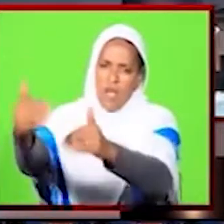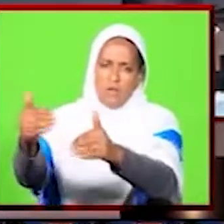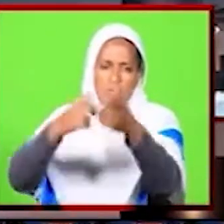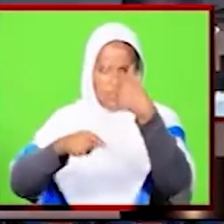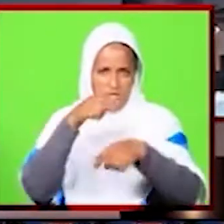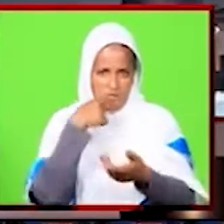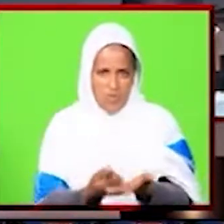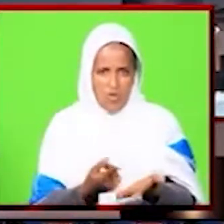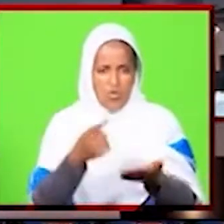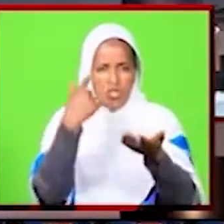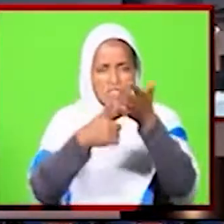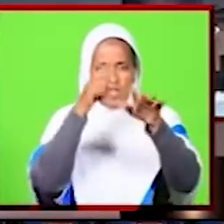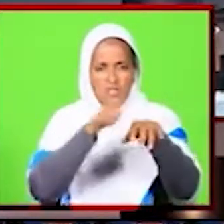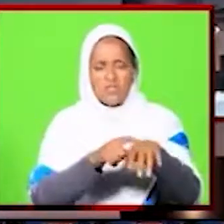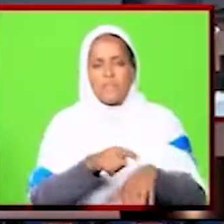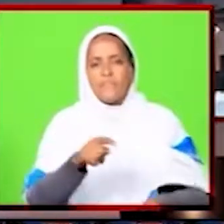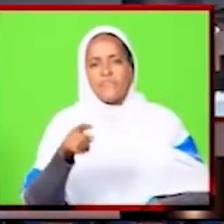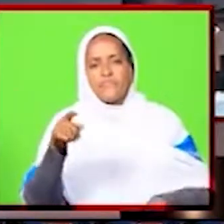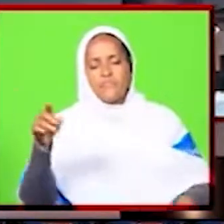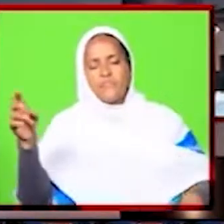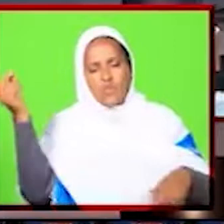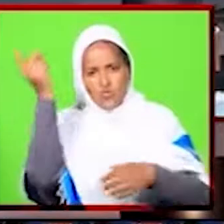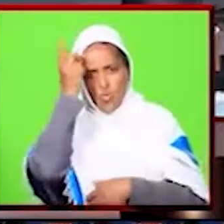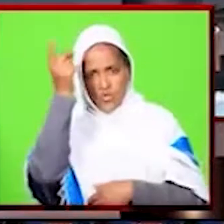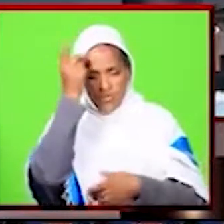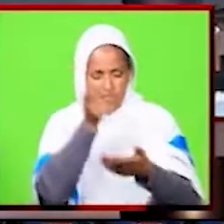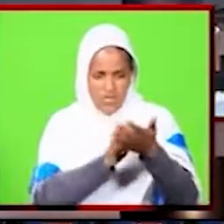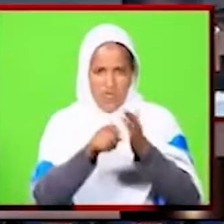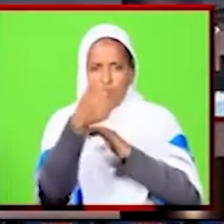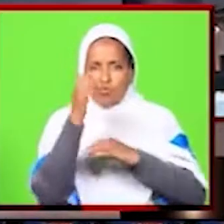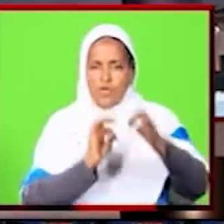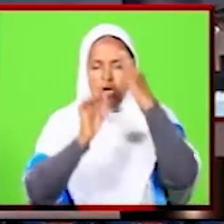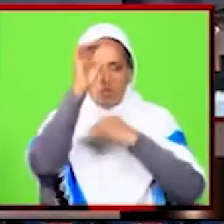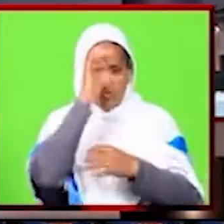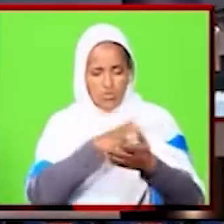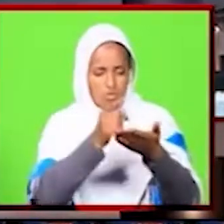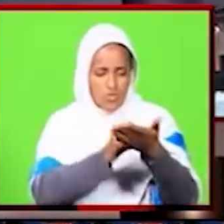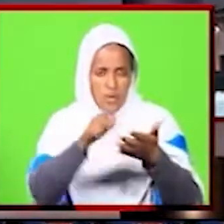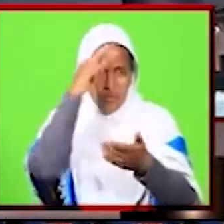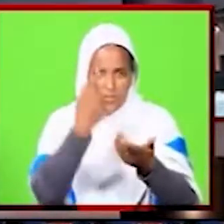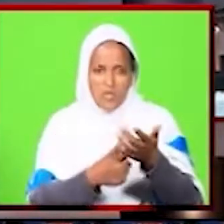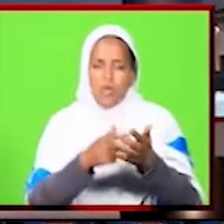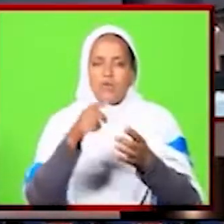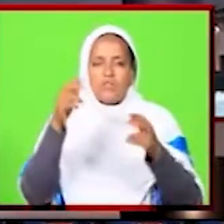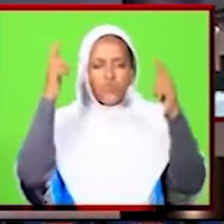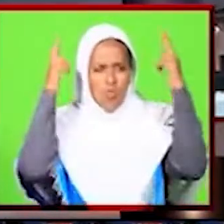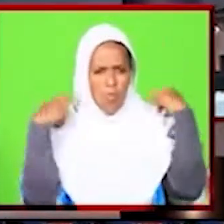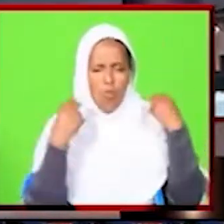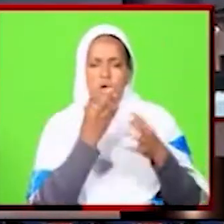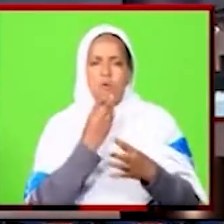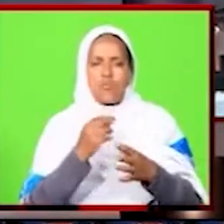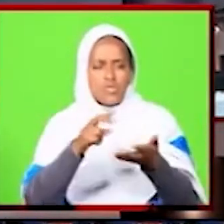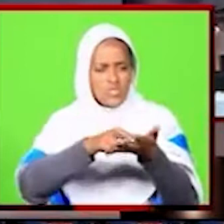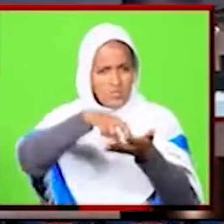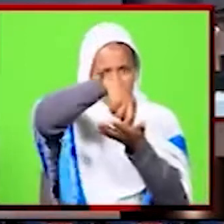ነበር የተባለው። ያን ጊዜ ጆሴፈስ ወይም ዮሴፍ ወልደ ኮሪዮንም እንደጻፈው ሌሎች የታሪክ ሰዎችም እንደጻፉት ሮማውያን